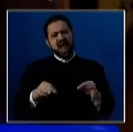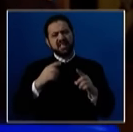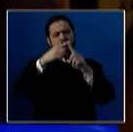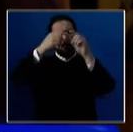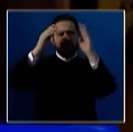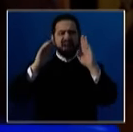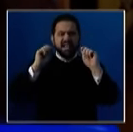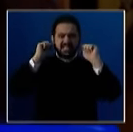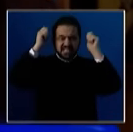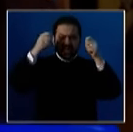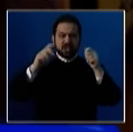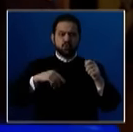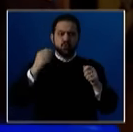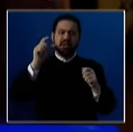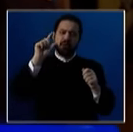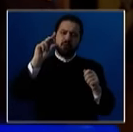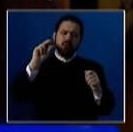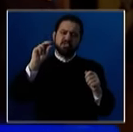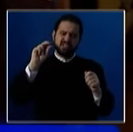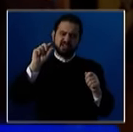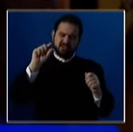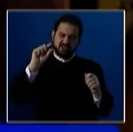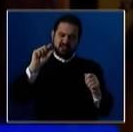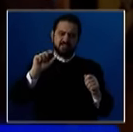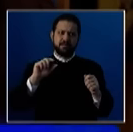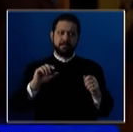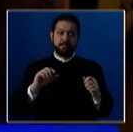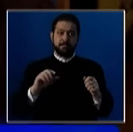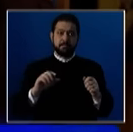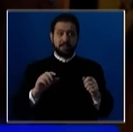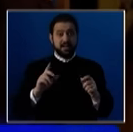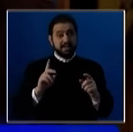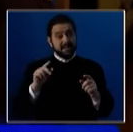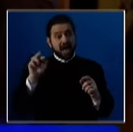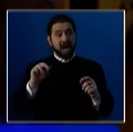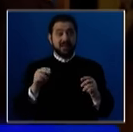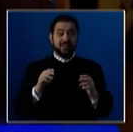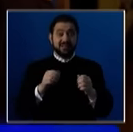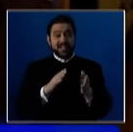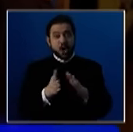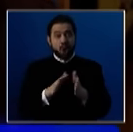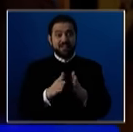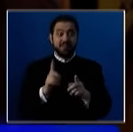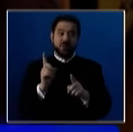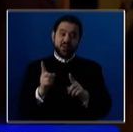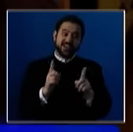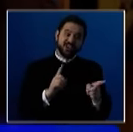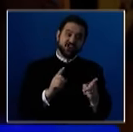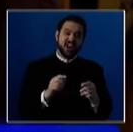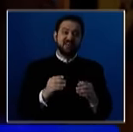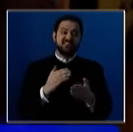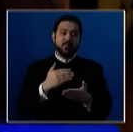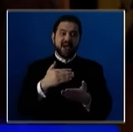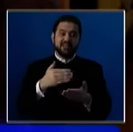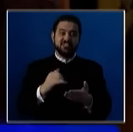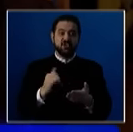mici, totuși, fiind atât de strânsă, ne lovim unii de ceilalți mai des. Și vedem că,